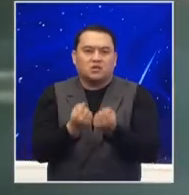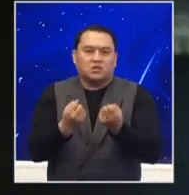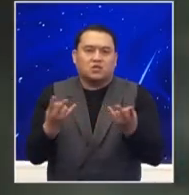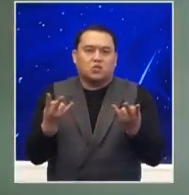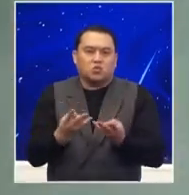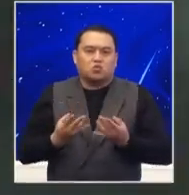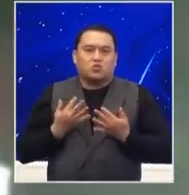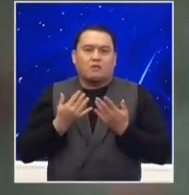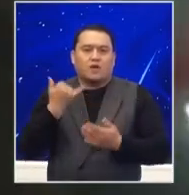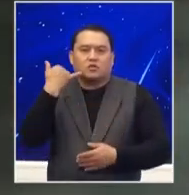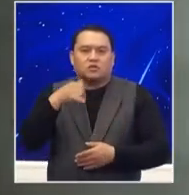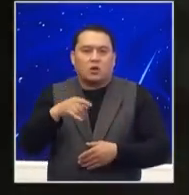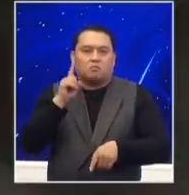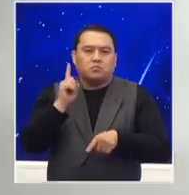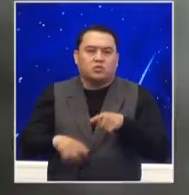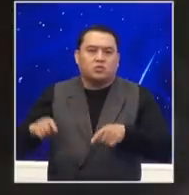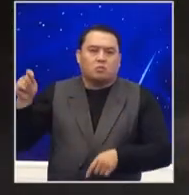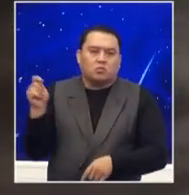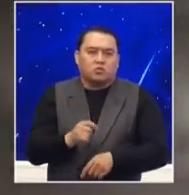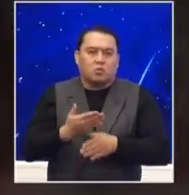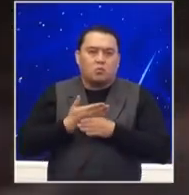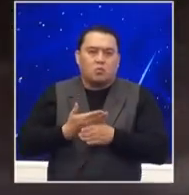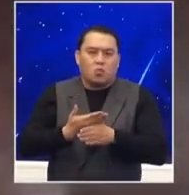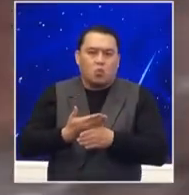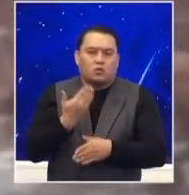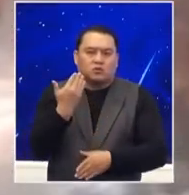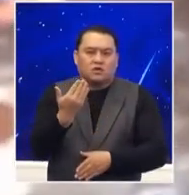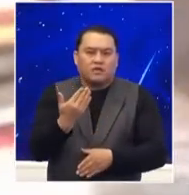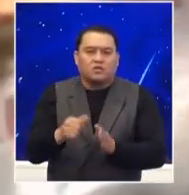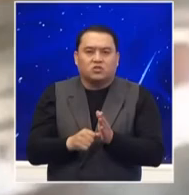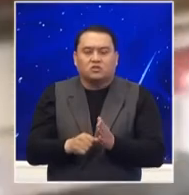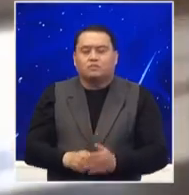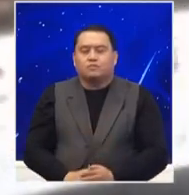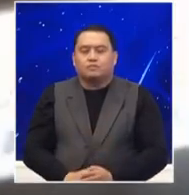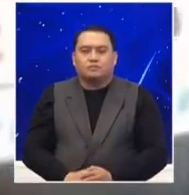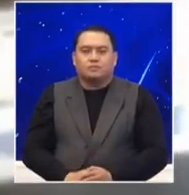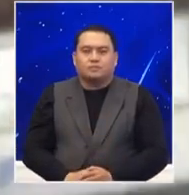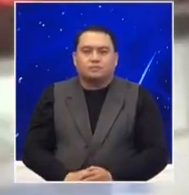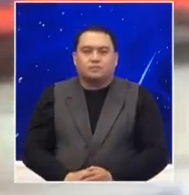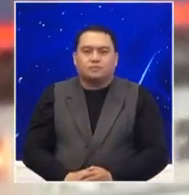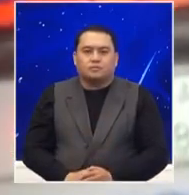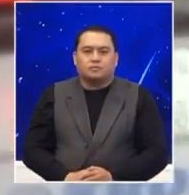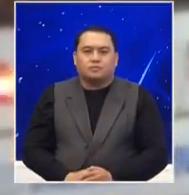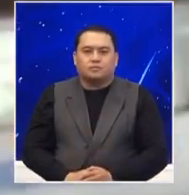эвакуации. Спасатели не заставили себя долго ждать и пришли на выручку 6 гражданам и ребенку.